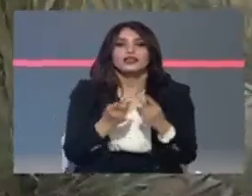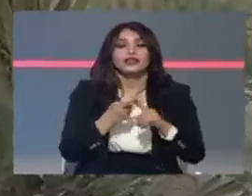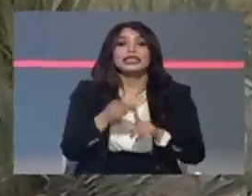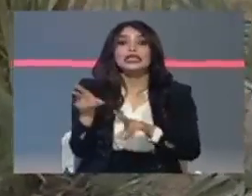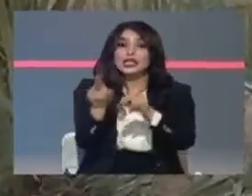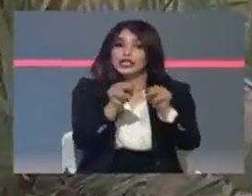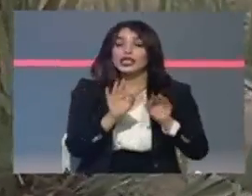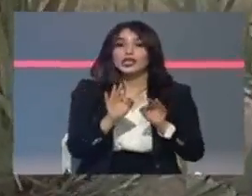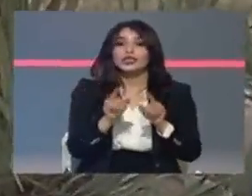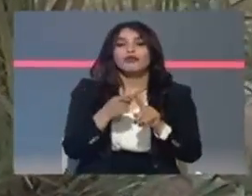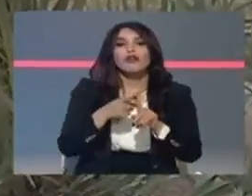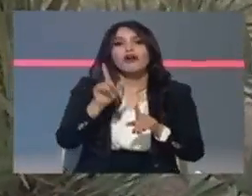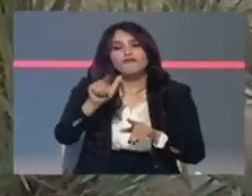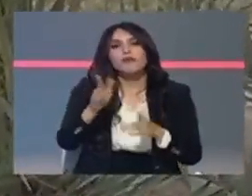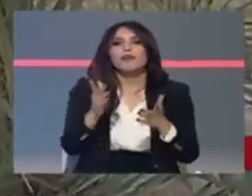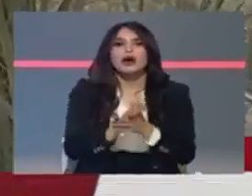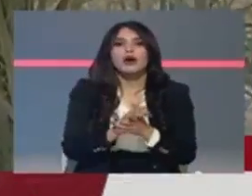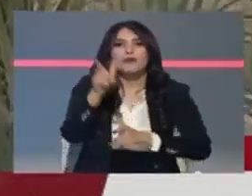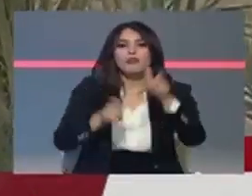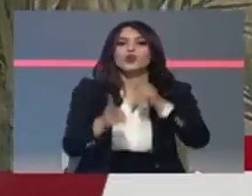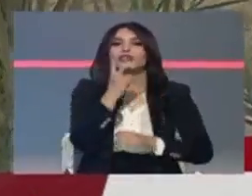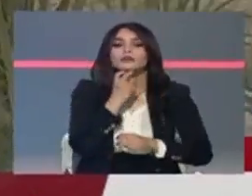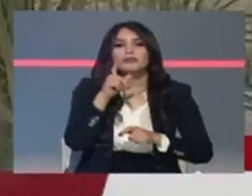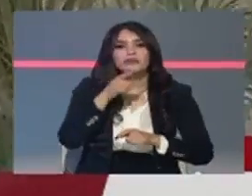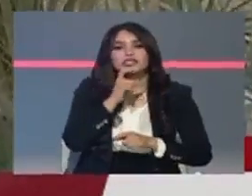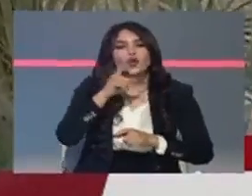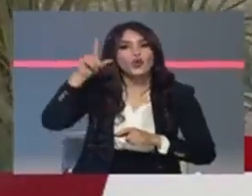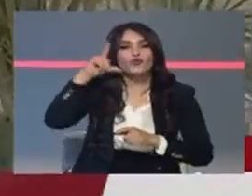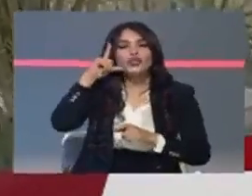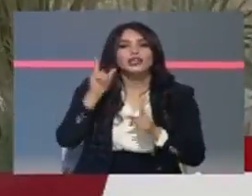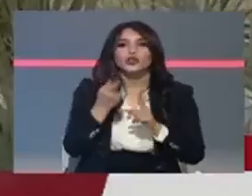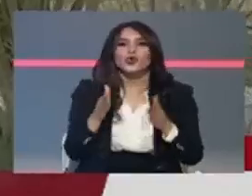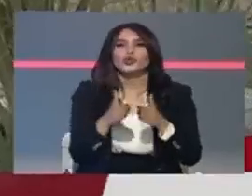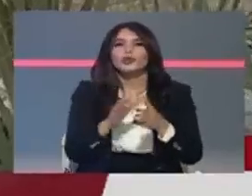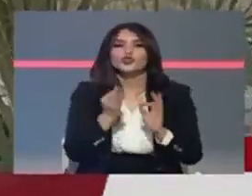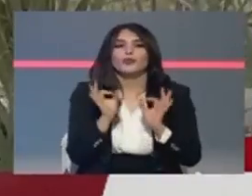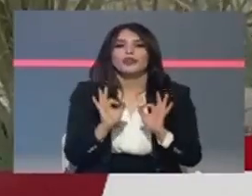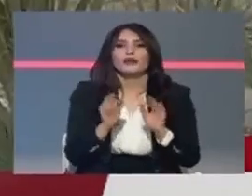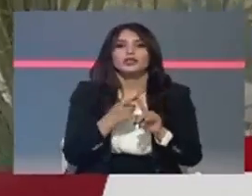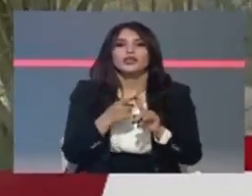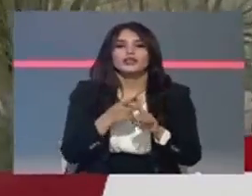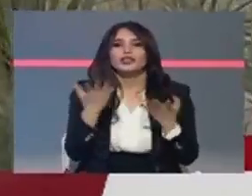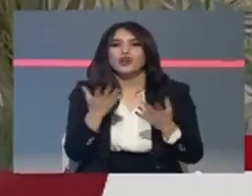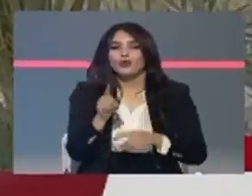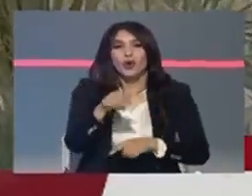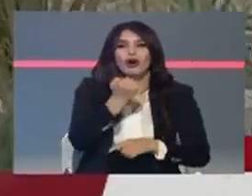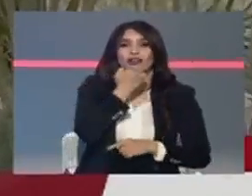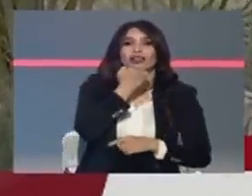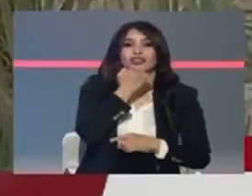عندنا مازال عندنا مجال مواطنين غادي هنا. شنو المطلوب؟ المطلوب هو أن ما يلزمناش نغلطوا الغلطة اللي غلطناها